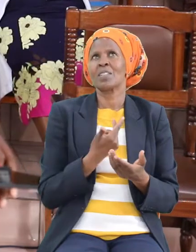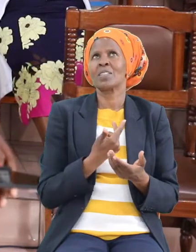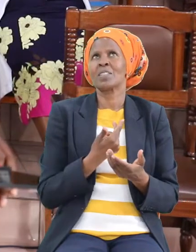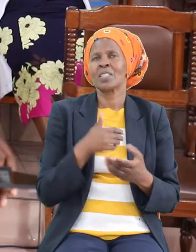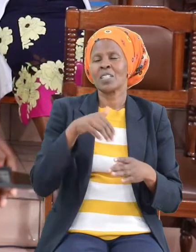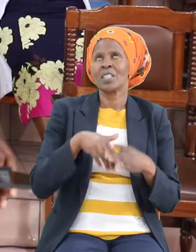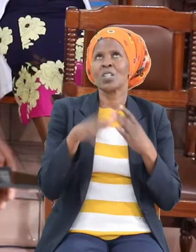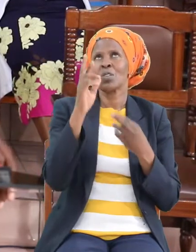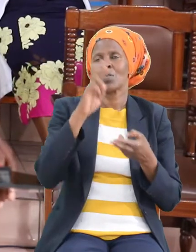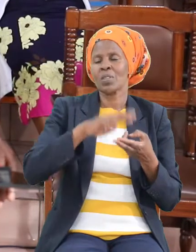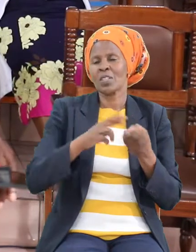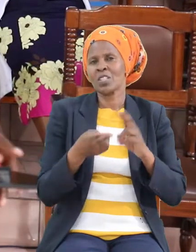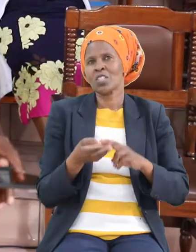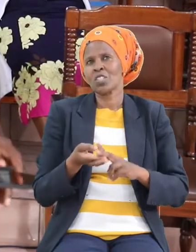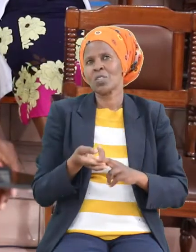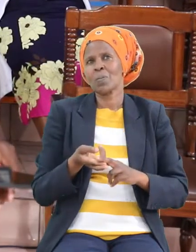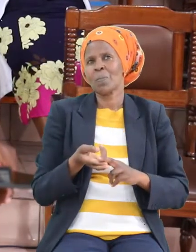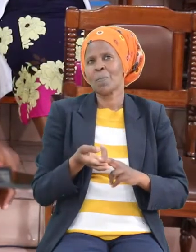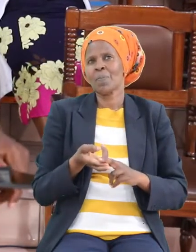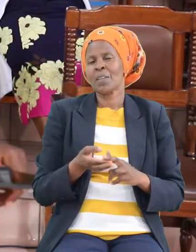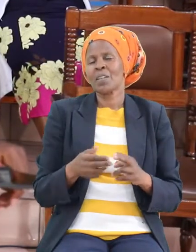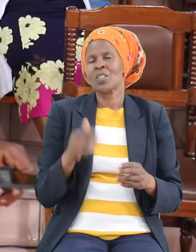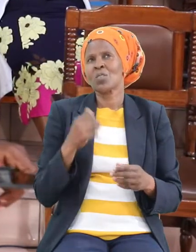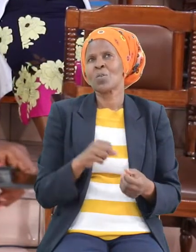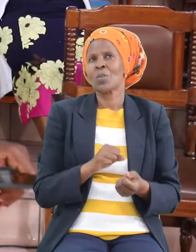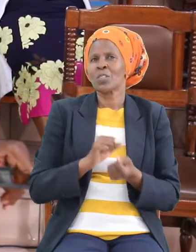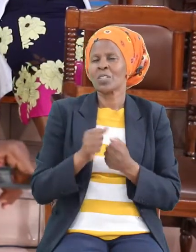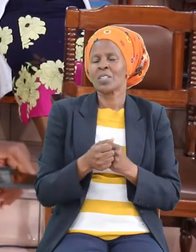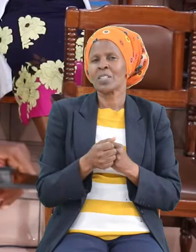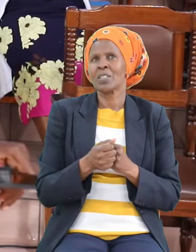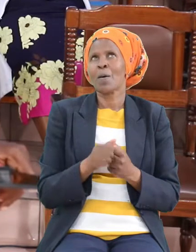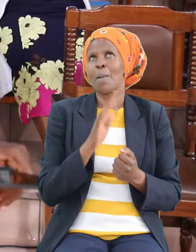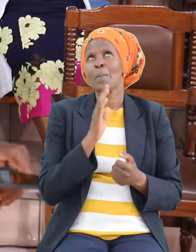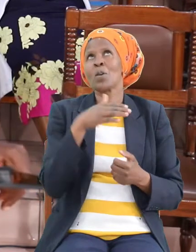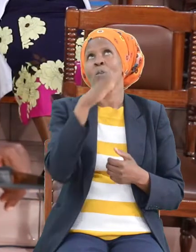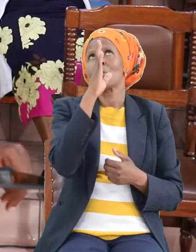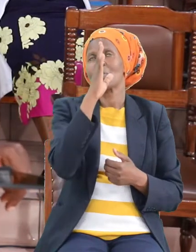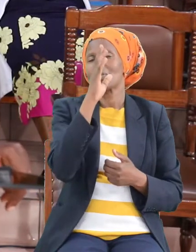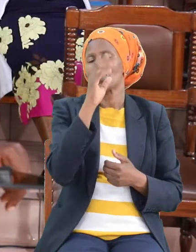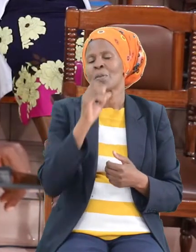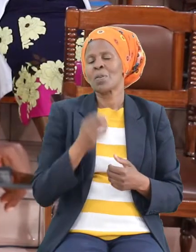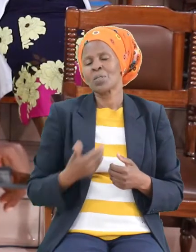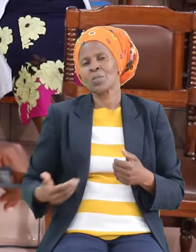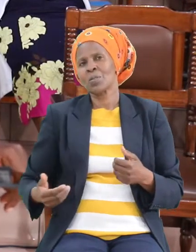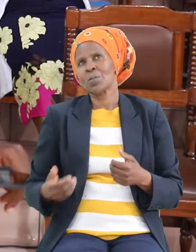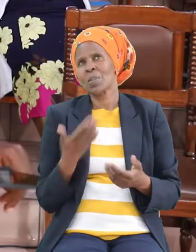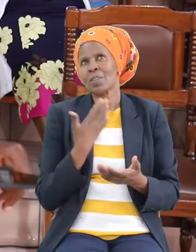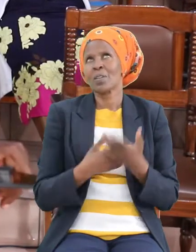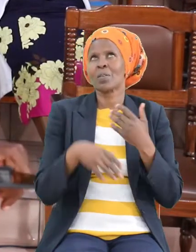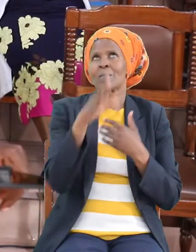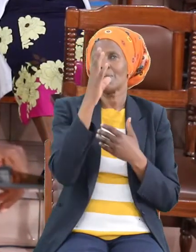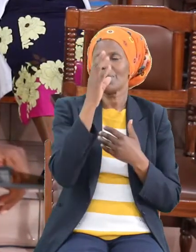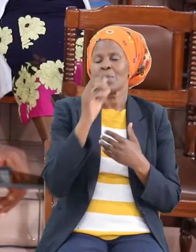katika uhusiano wako, na unatufanya tu tuendelee kuwa watu wako na watoto wako. Tunakushukuru Bwana,